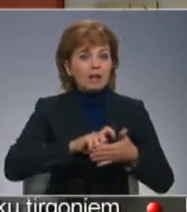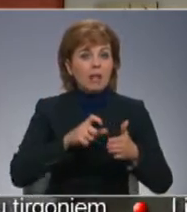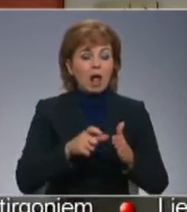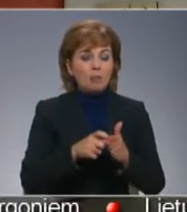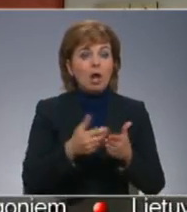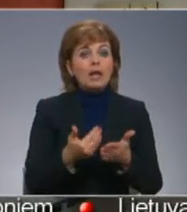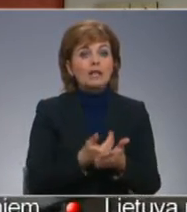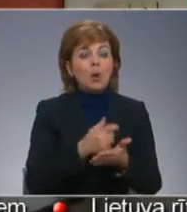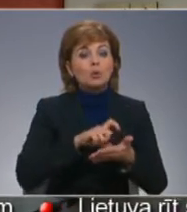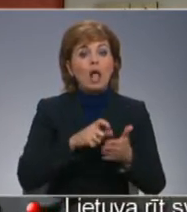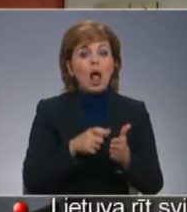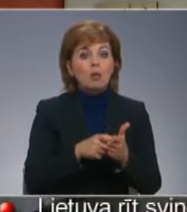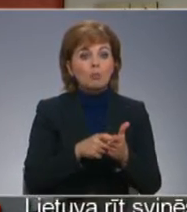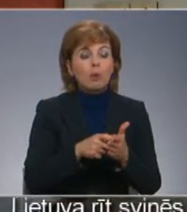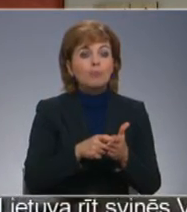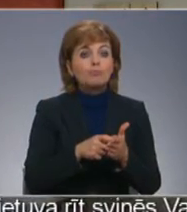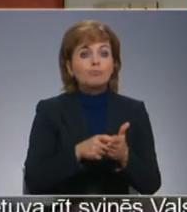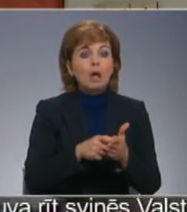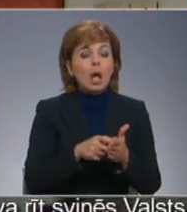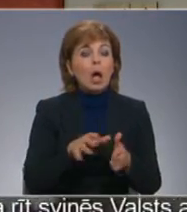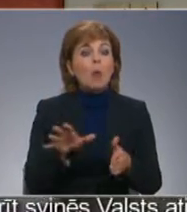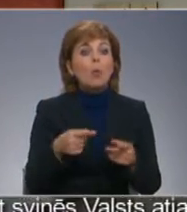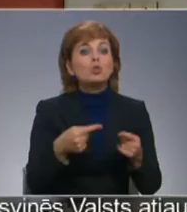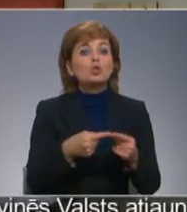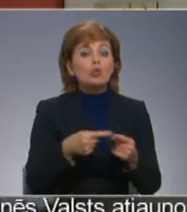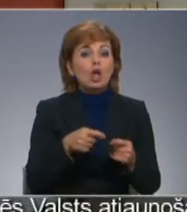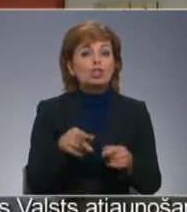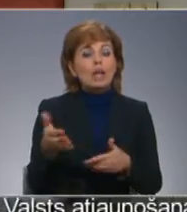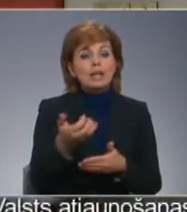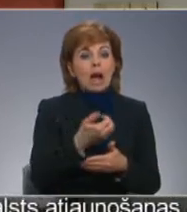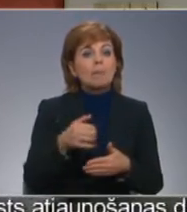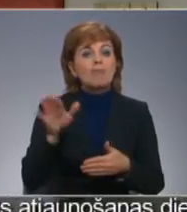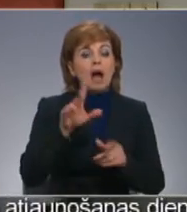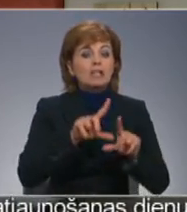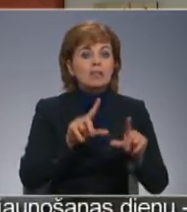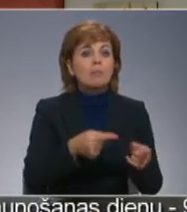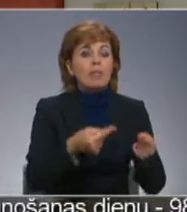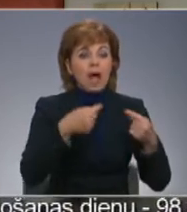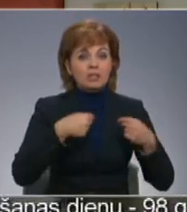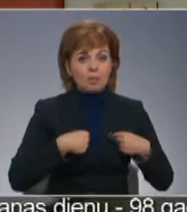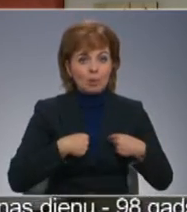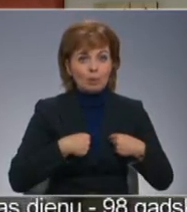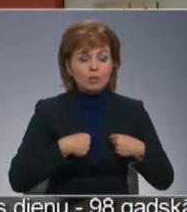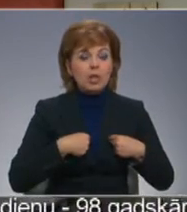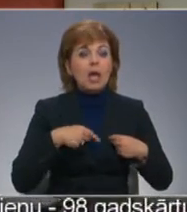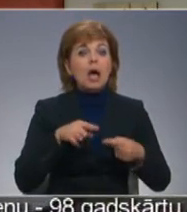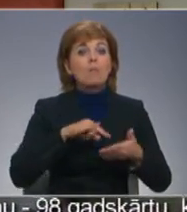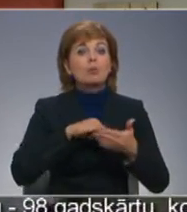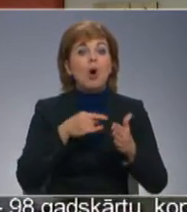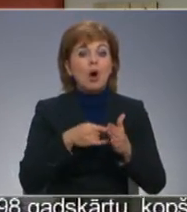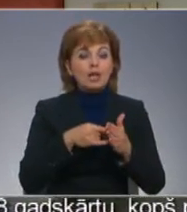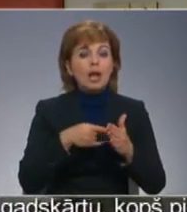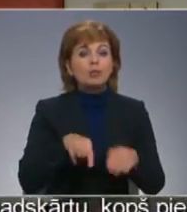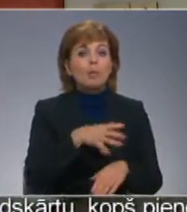jauno telpu uzturēšana, un šo maksu mēs iekasējam no valsts institūcijām, kas nāks pie mums. Mēs faktiski izējam ar šo projektu no